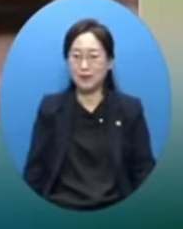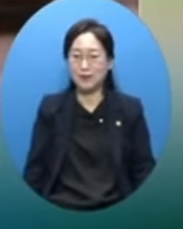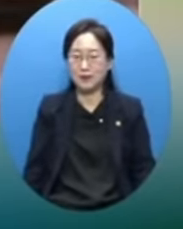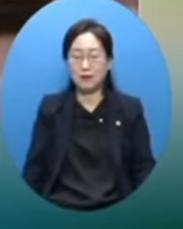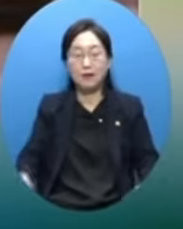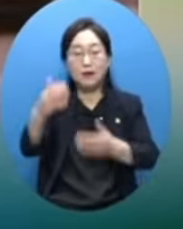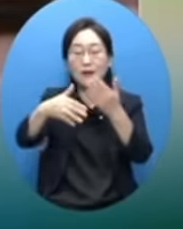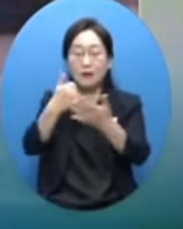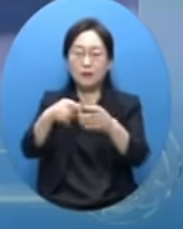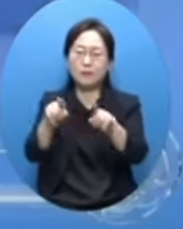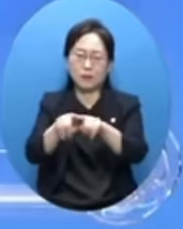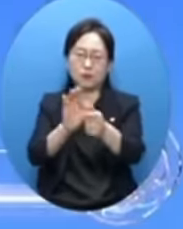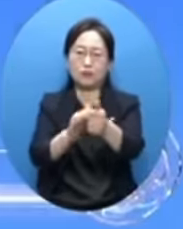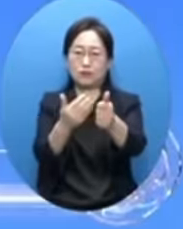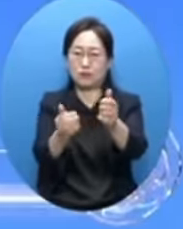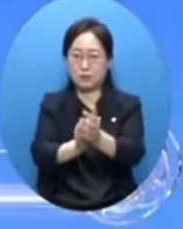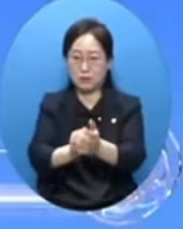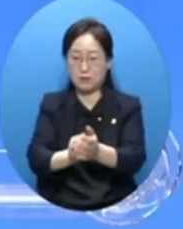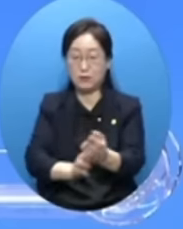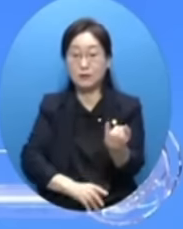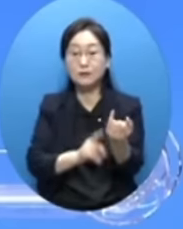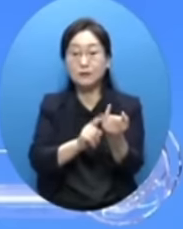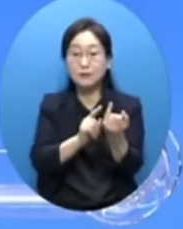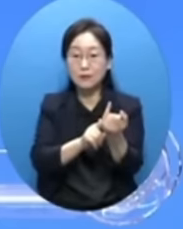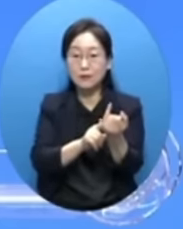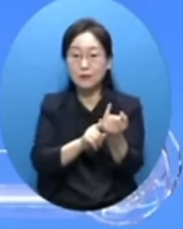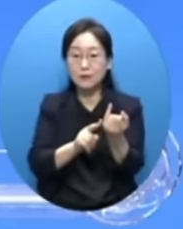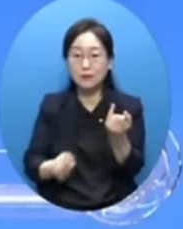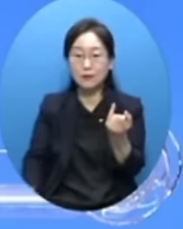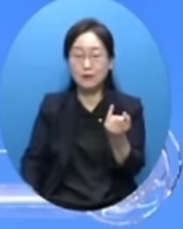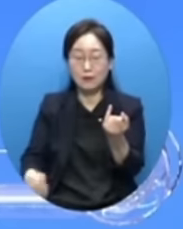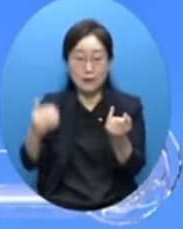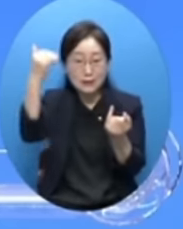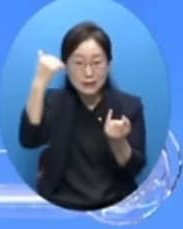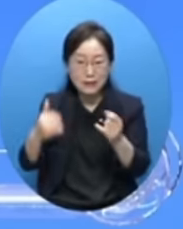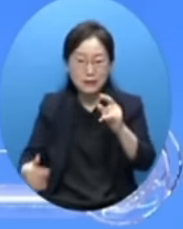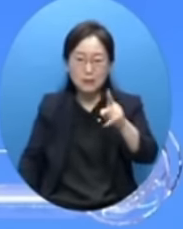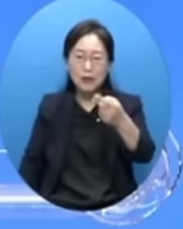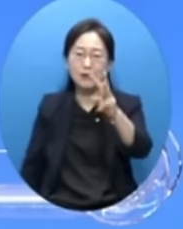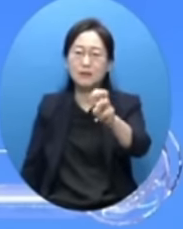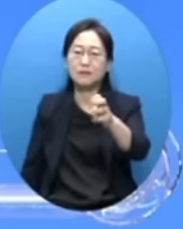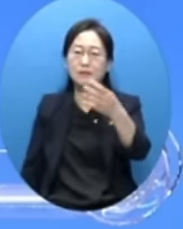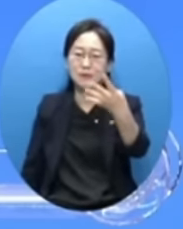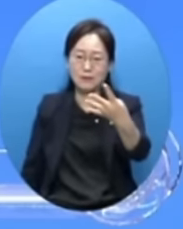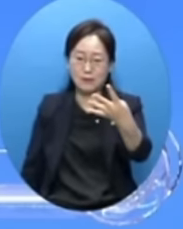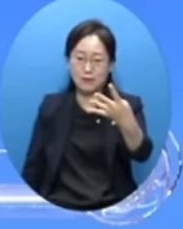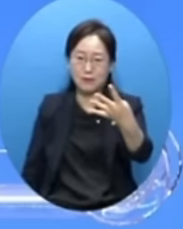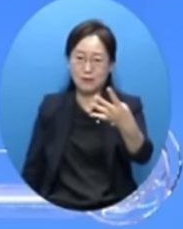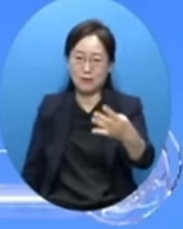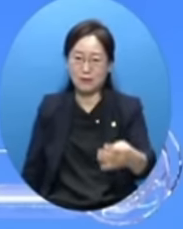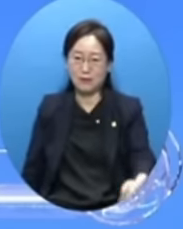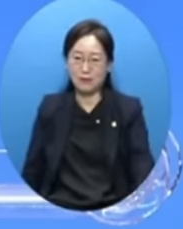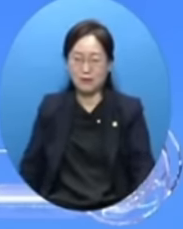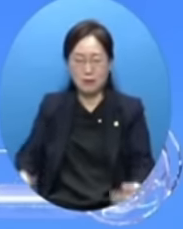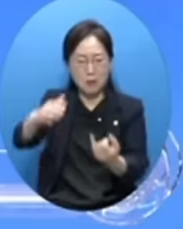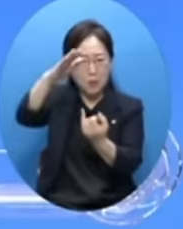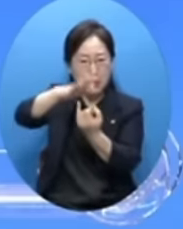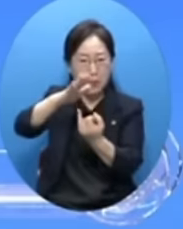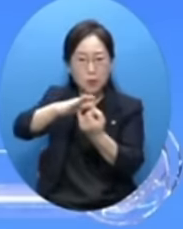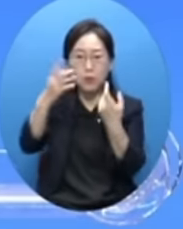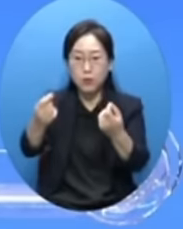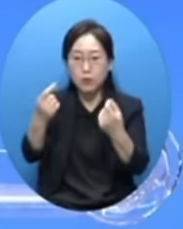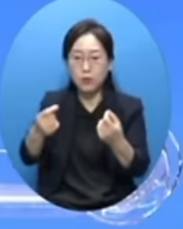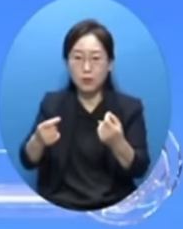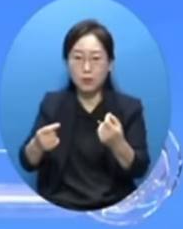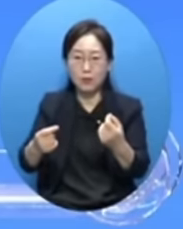하나님이 함께 해주셔서. 그는 키가 134cm니까요 얼마나 작습니까? 이